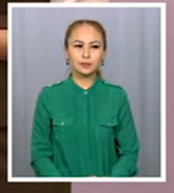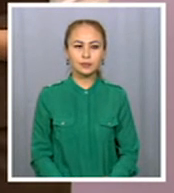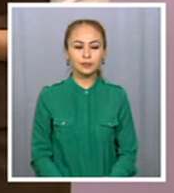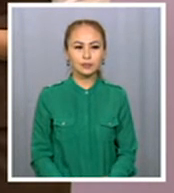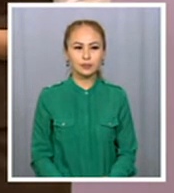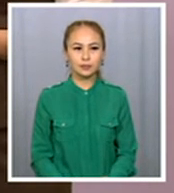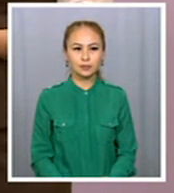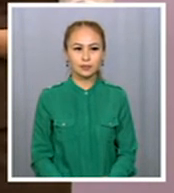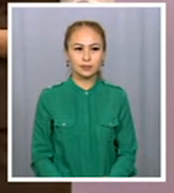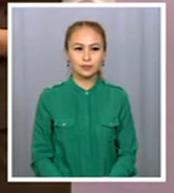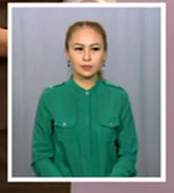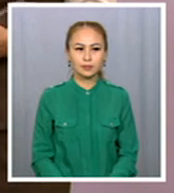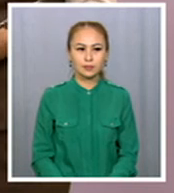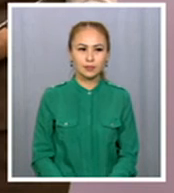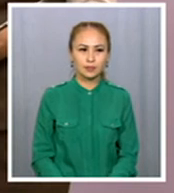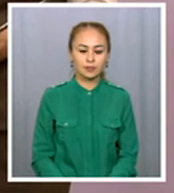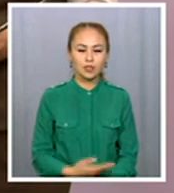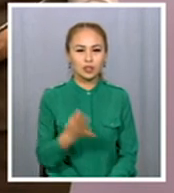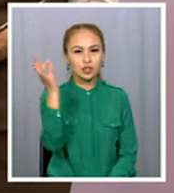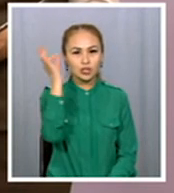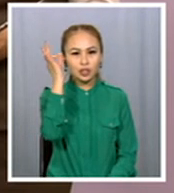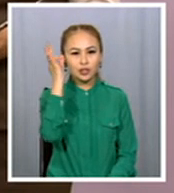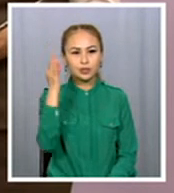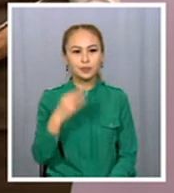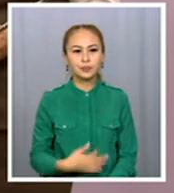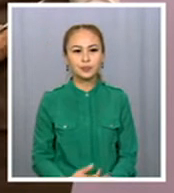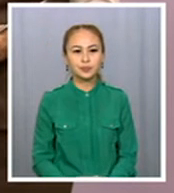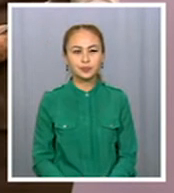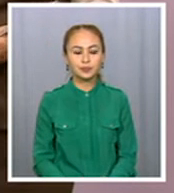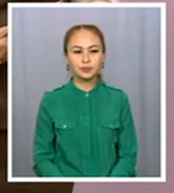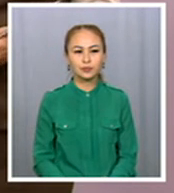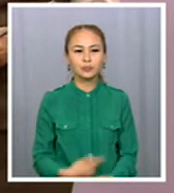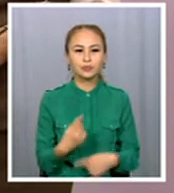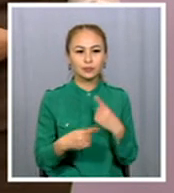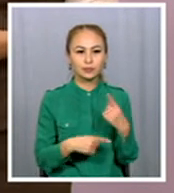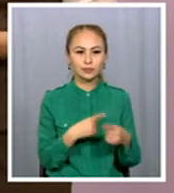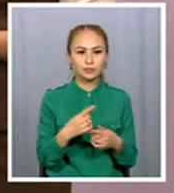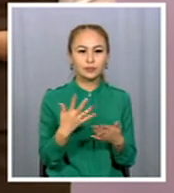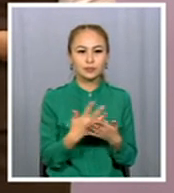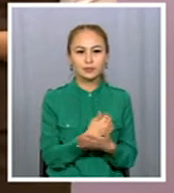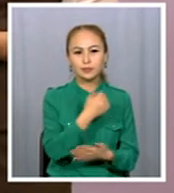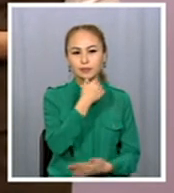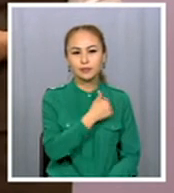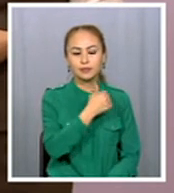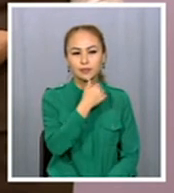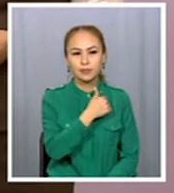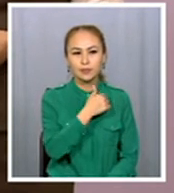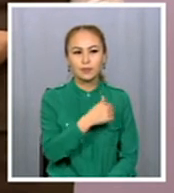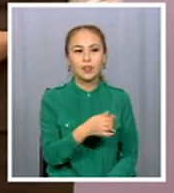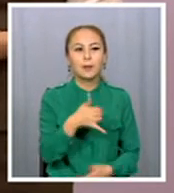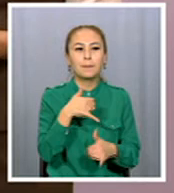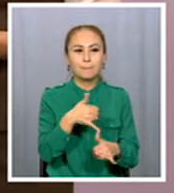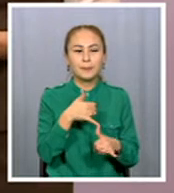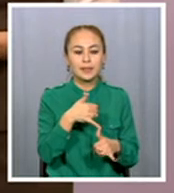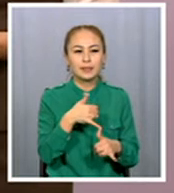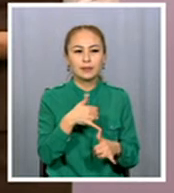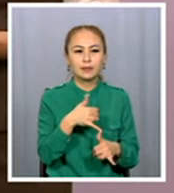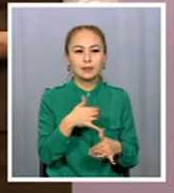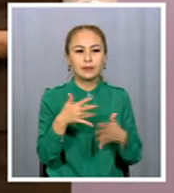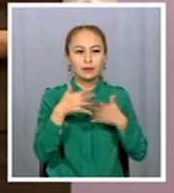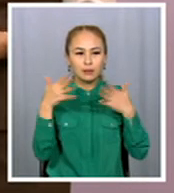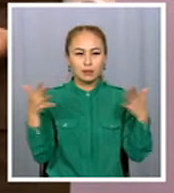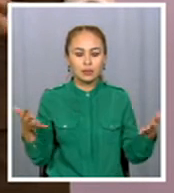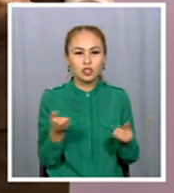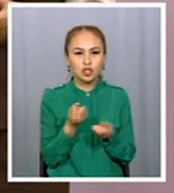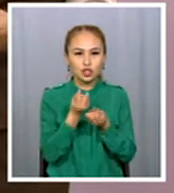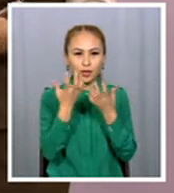Әрине ол шаш екен. Енді келесіні анықтайық. Биік, кең,